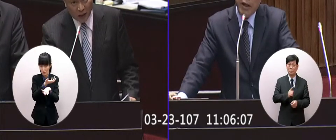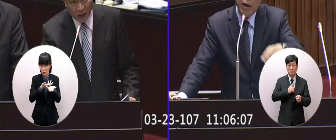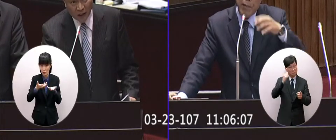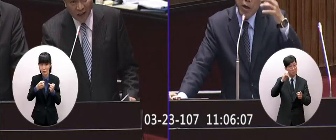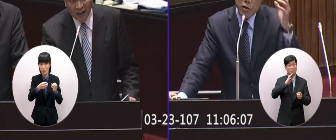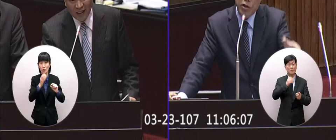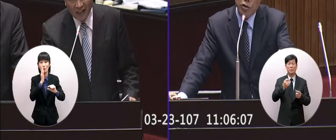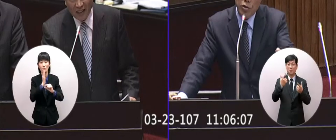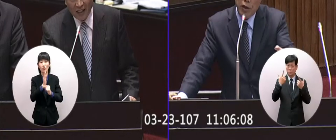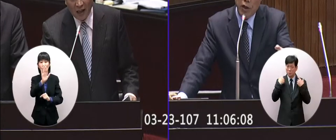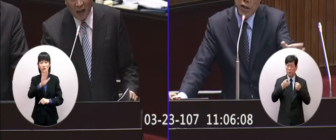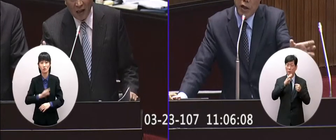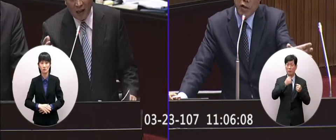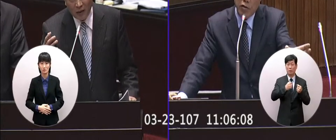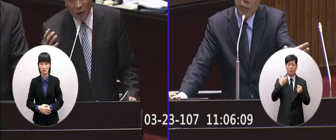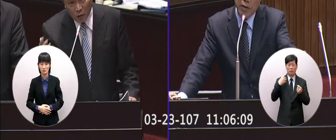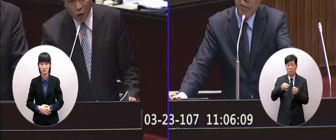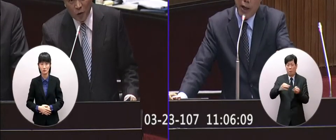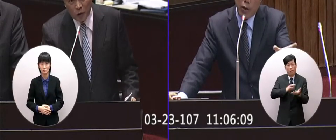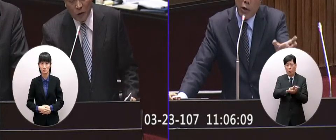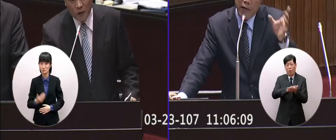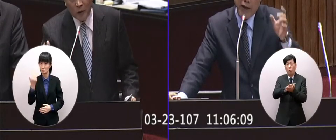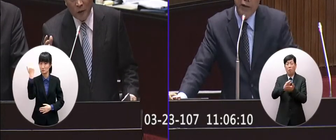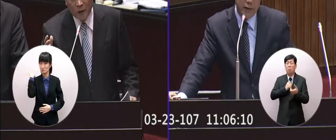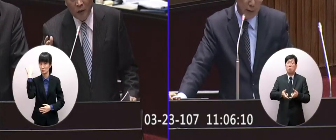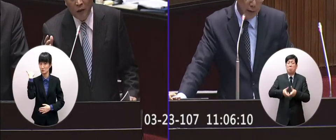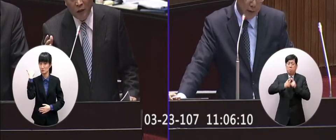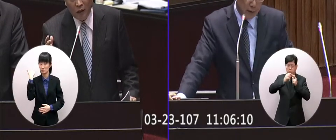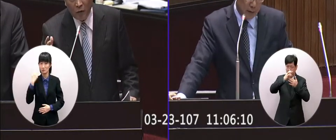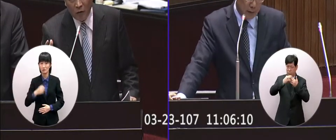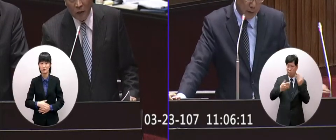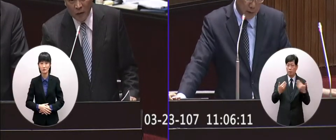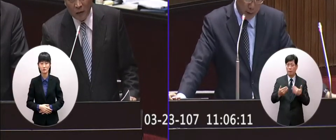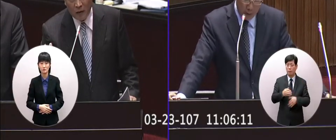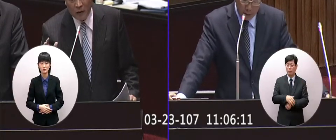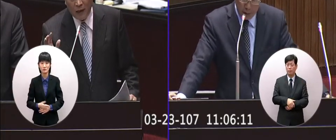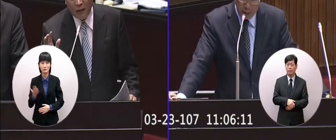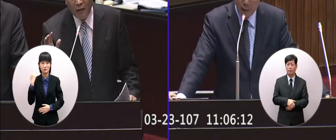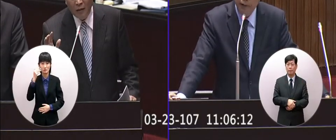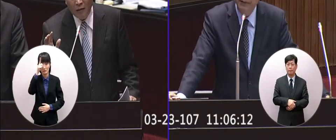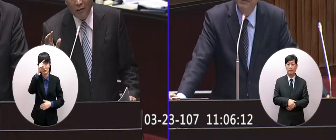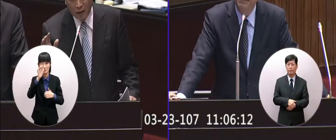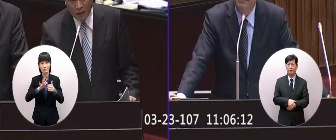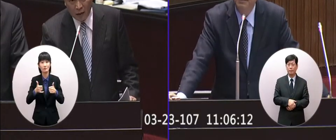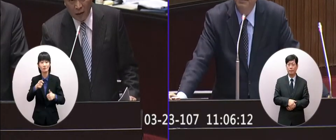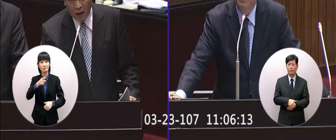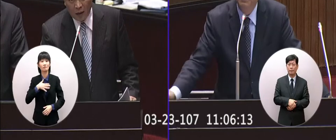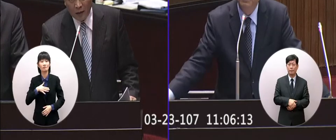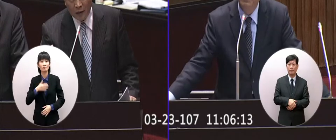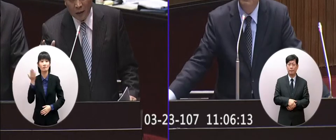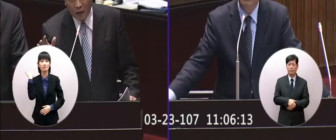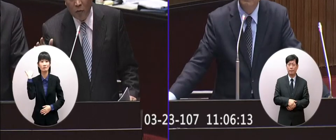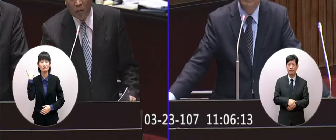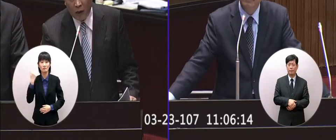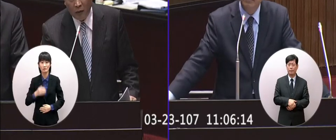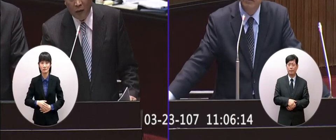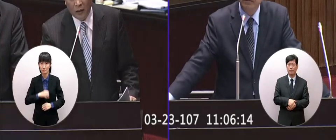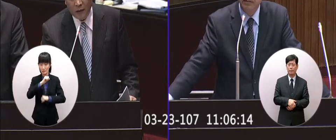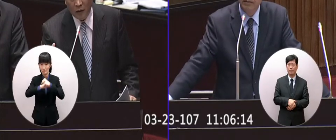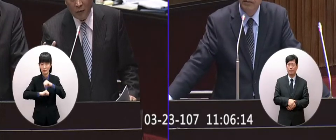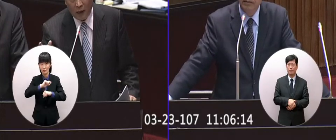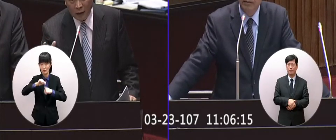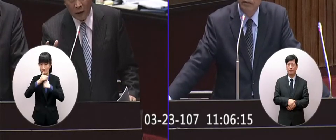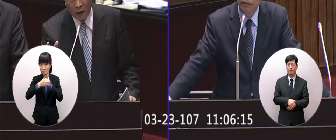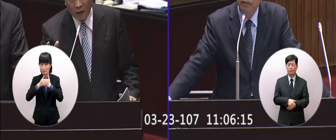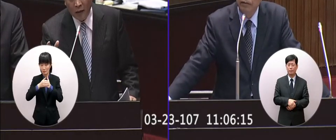意思是说，把一个没有秩序的一个交易行为， 因为过去其实啊，黄委员知道，在整个这个动保